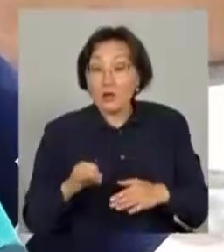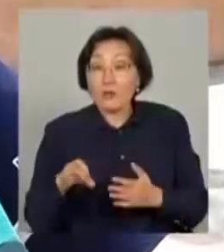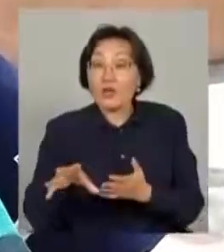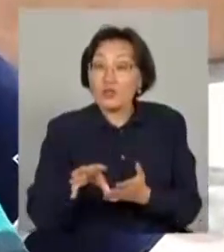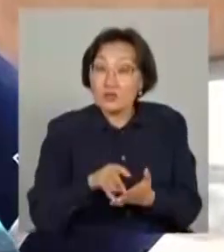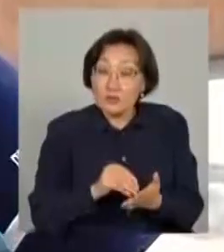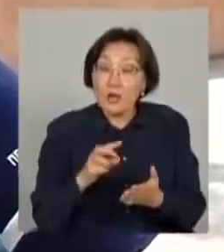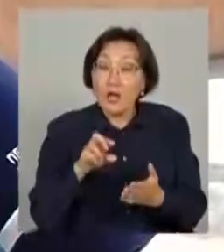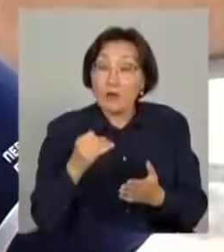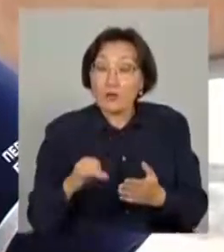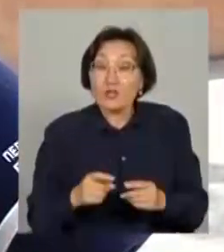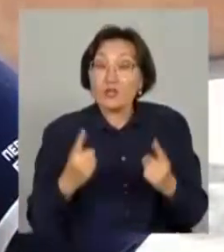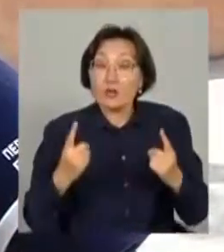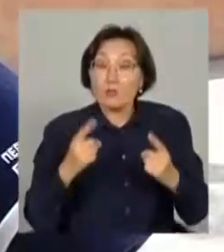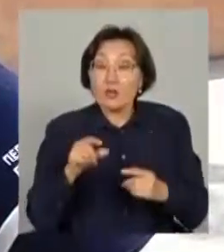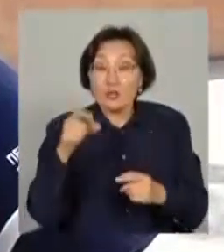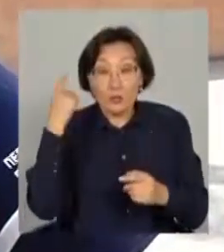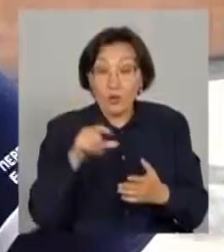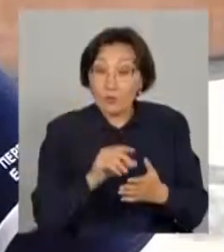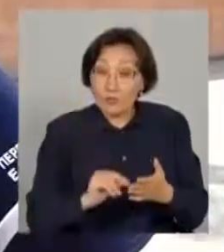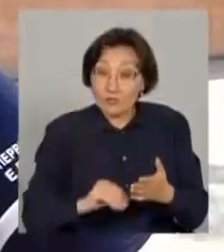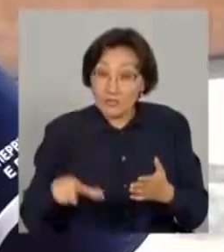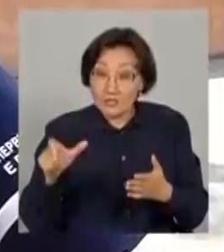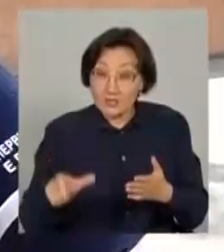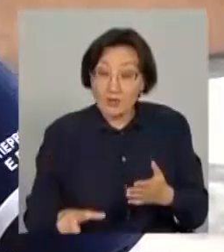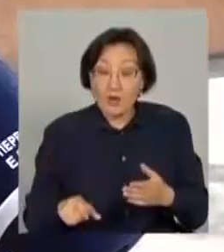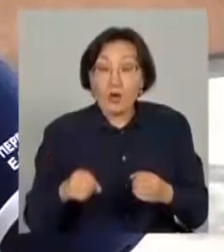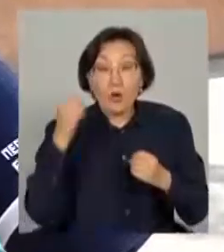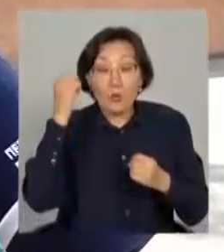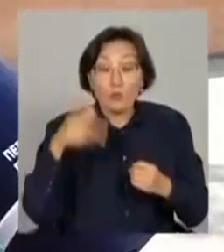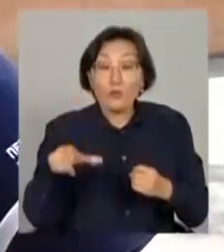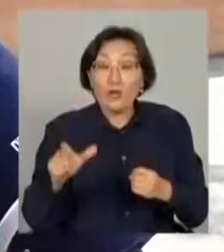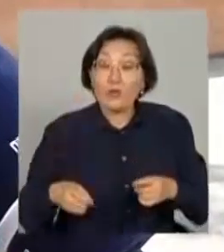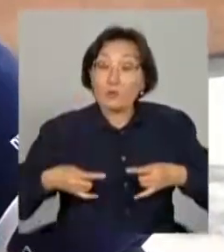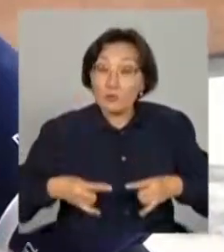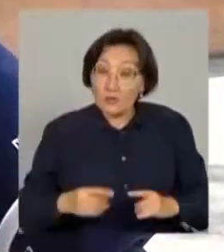өнегетіп, Абайдан да ұлы ақындар, Абайдан да ұлы даналар шықса деген менің үміт тілегім бар.